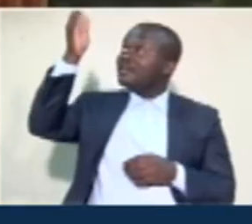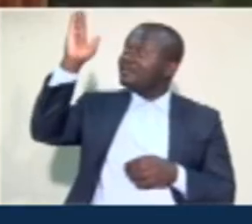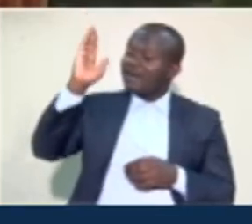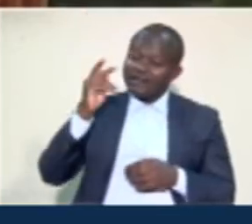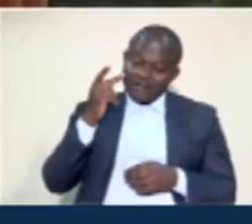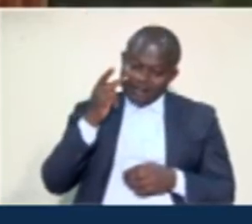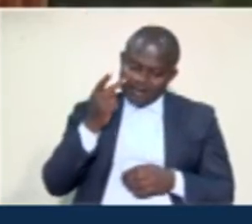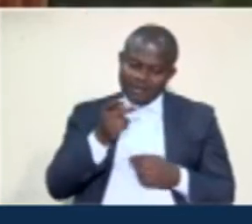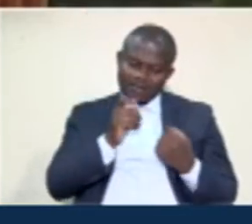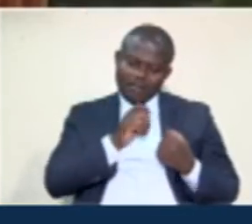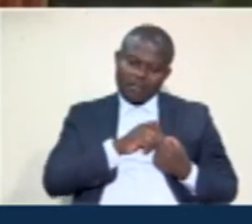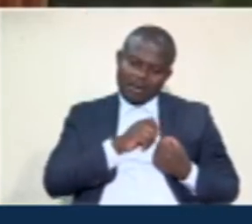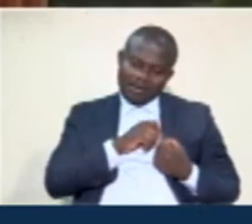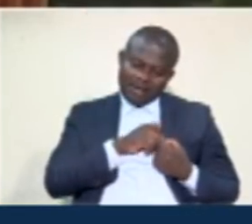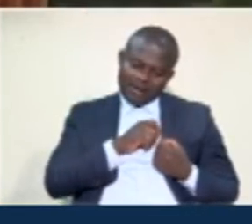ireba umubabaro